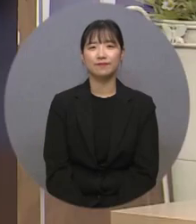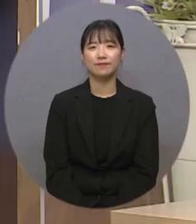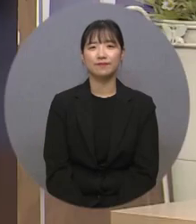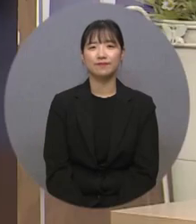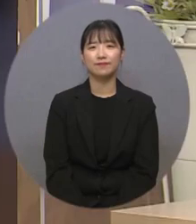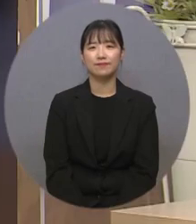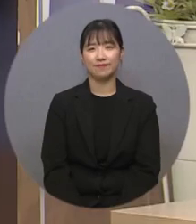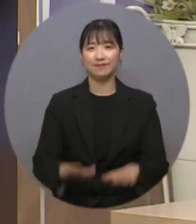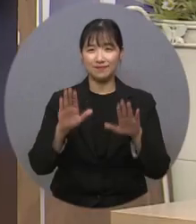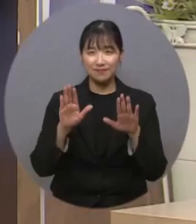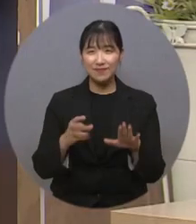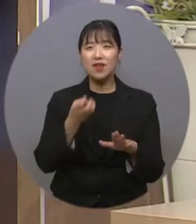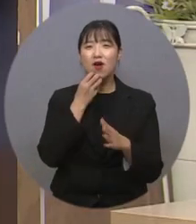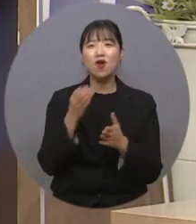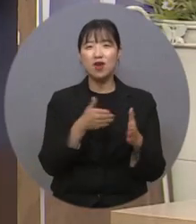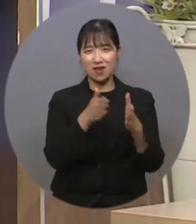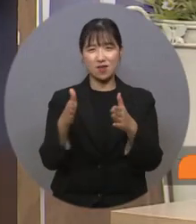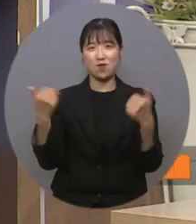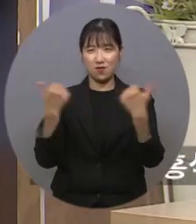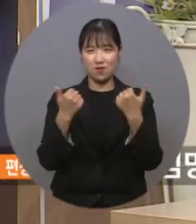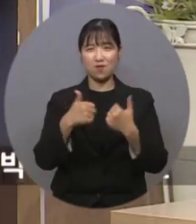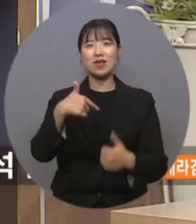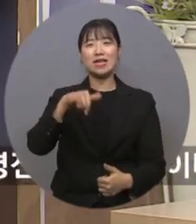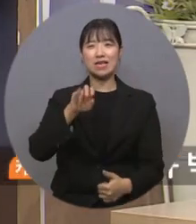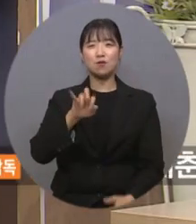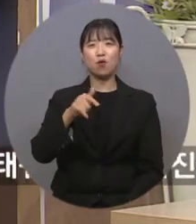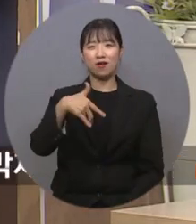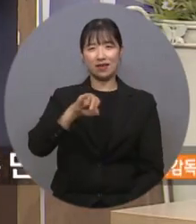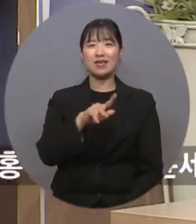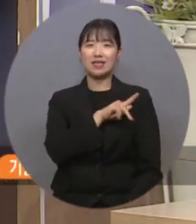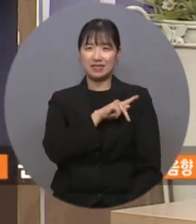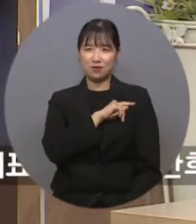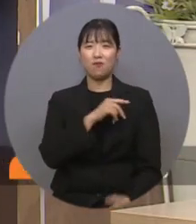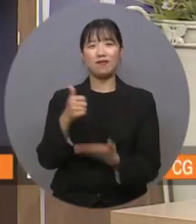네, 지금까지 경기도의회 김원기 의원님과